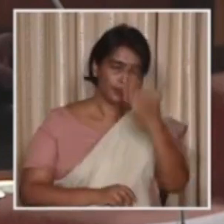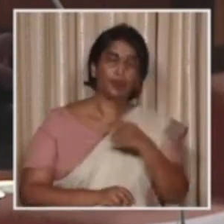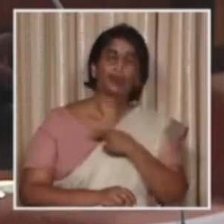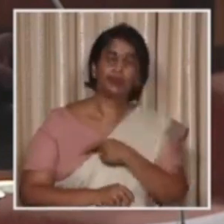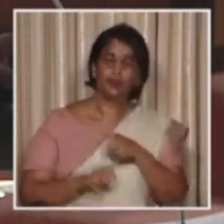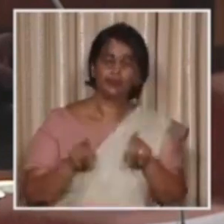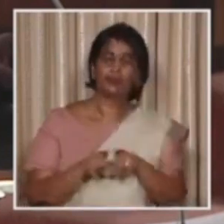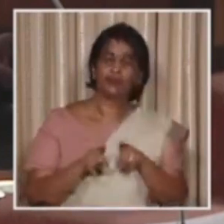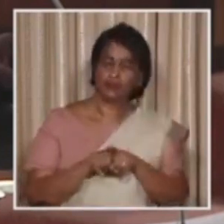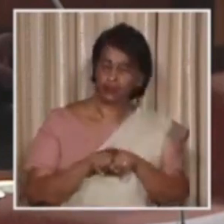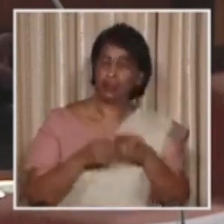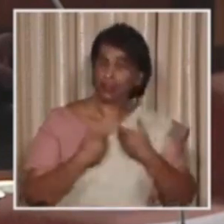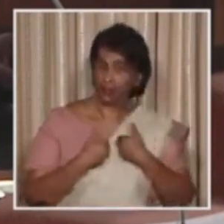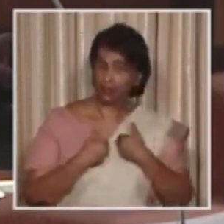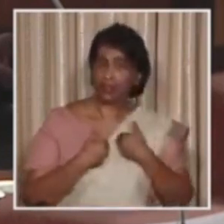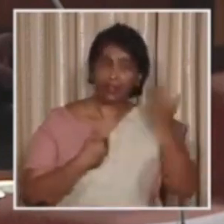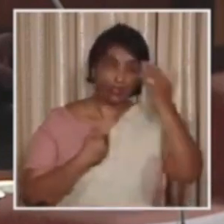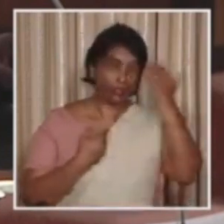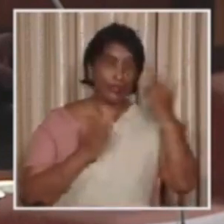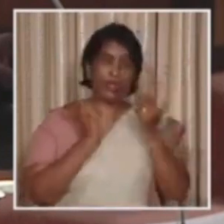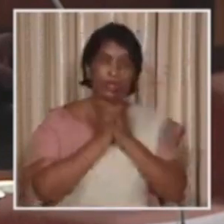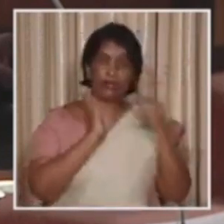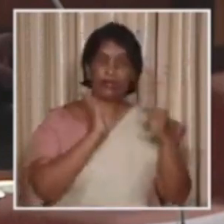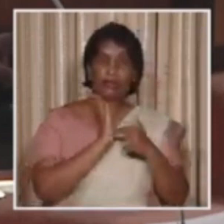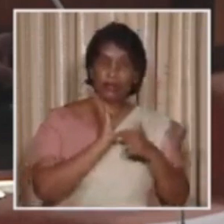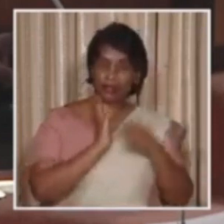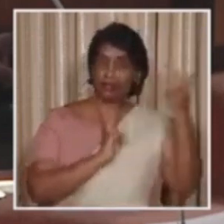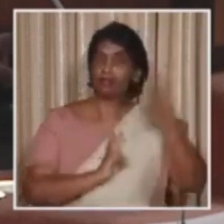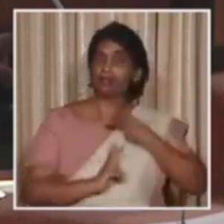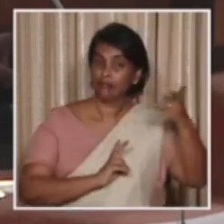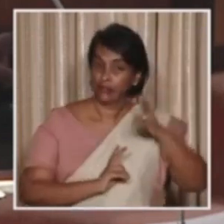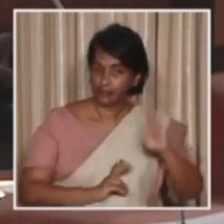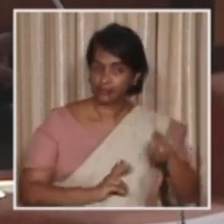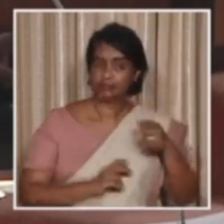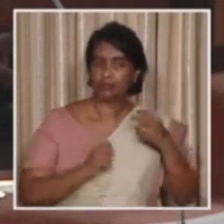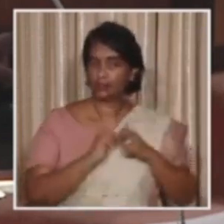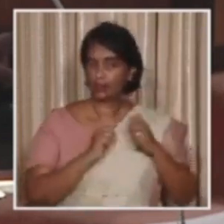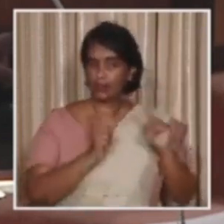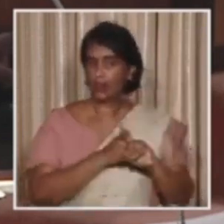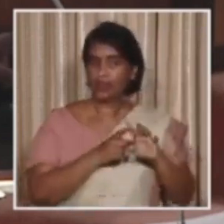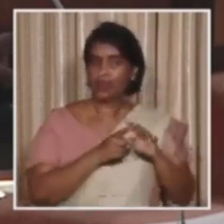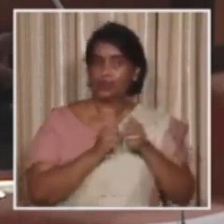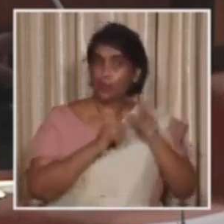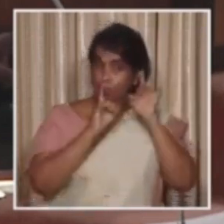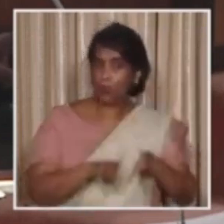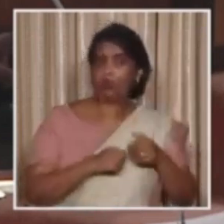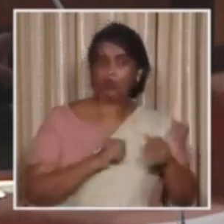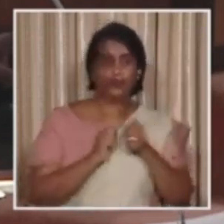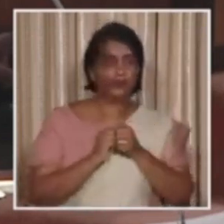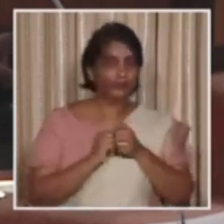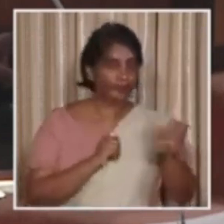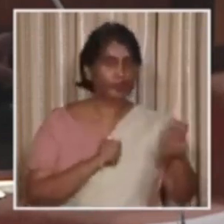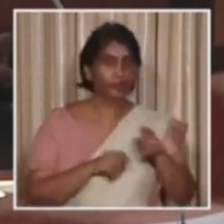எங்களையும் தமிழ்நாட்டு மக்களையும் இந்தியாவையும் கொழுவி விடுகின்ற சிண்டு முடிக்கின்ற வேலைகளிலே யாரும்